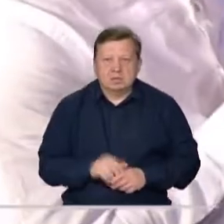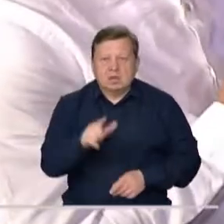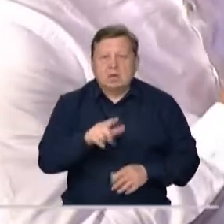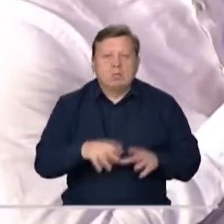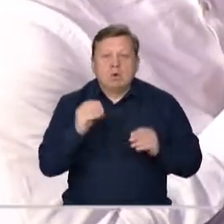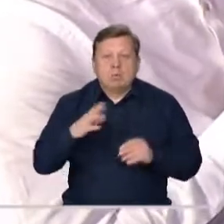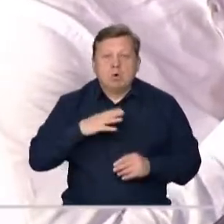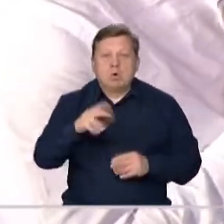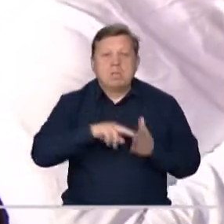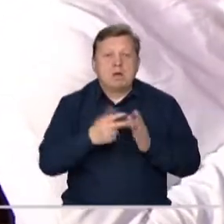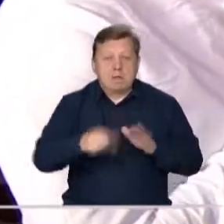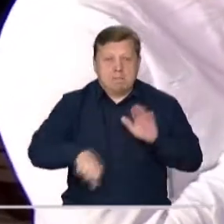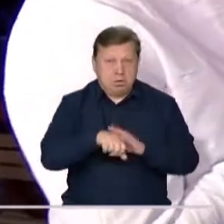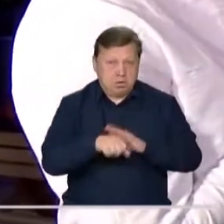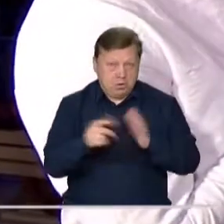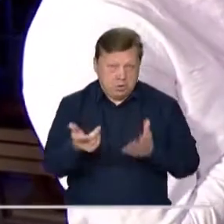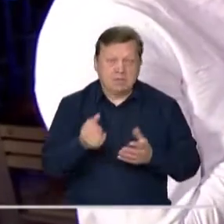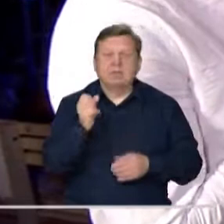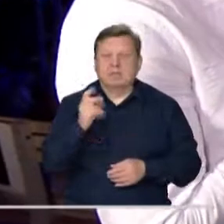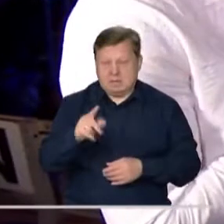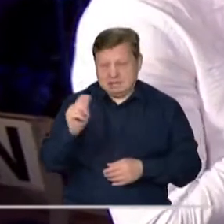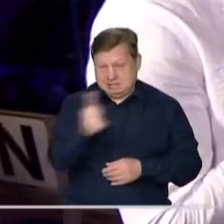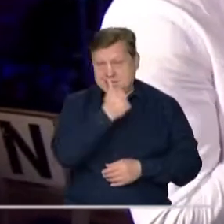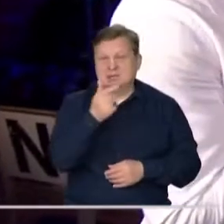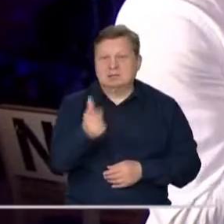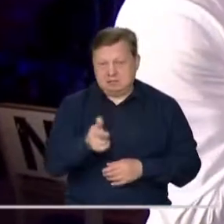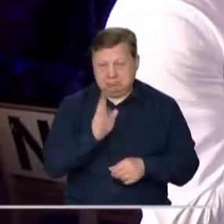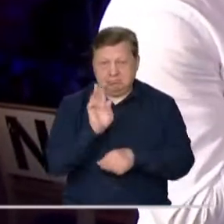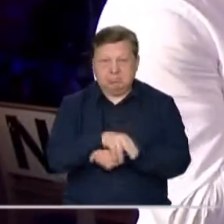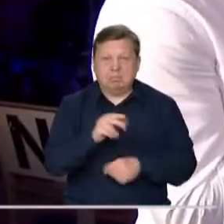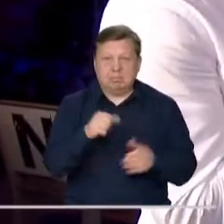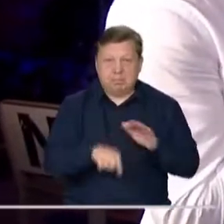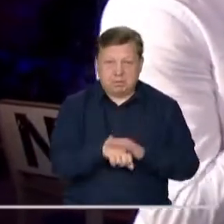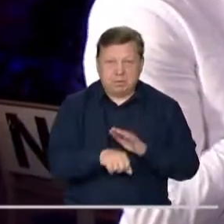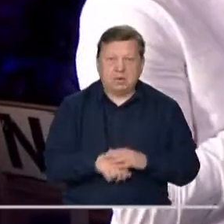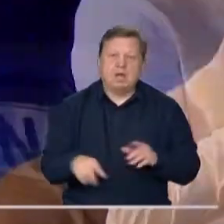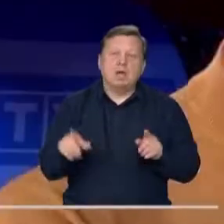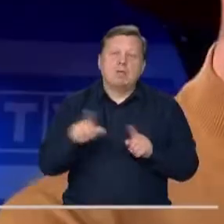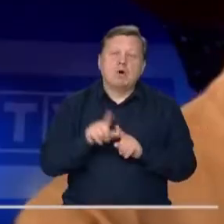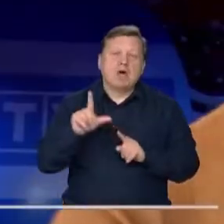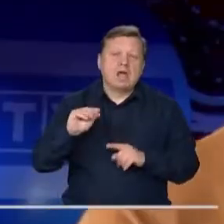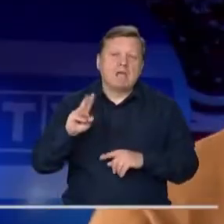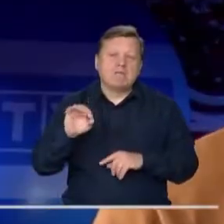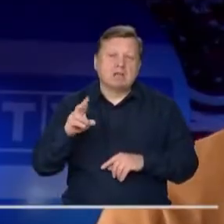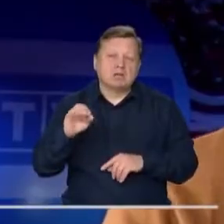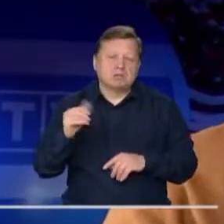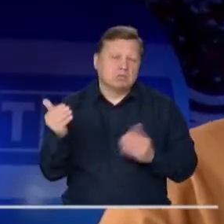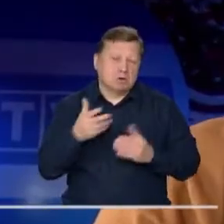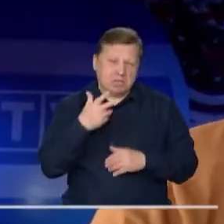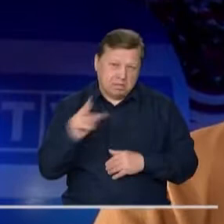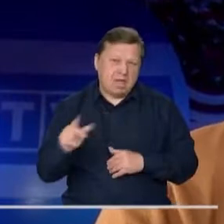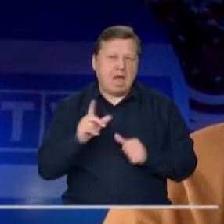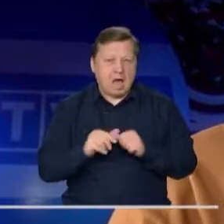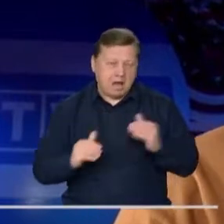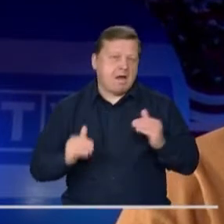być piłkarzami. Tak, mało brakowało, byłaby kariera piłkarska. Może nie taka jak Roberta Lewandowskiego, ale gdzieś tam